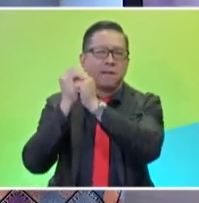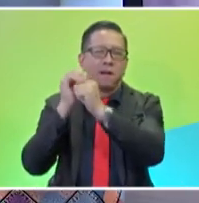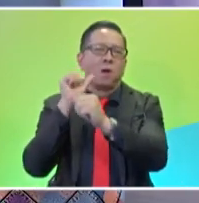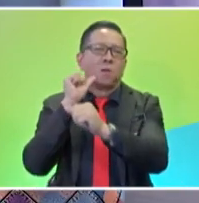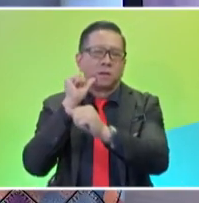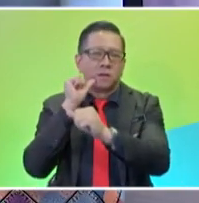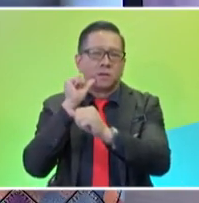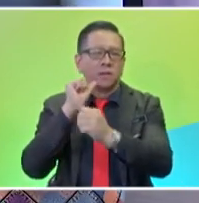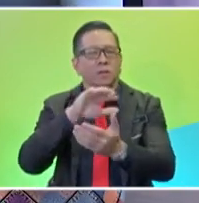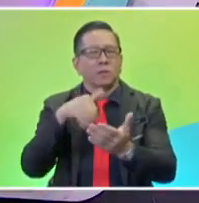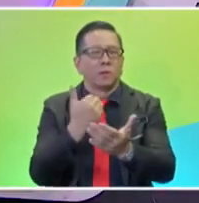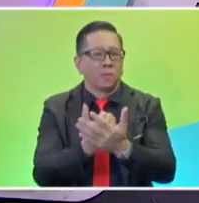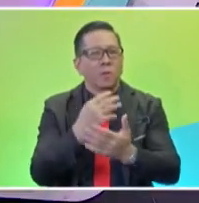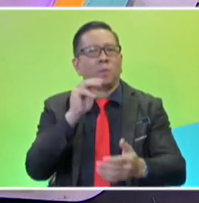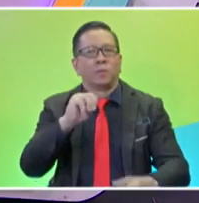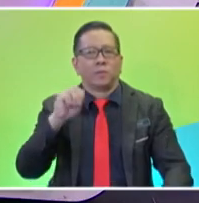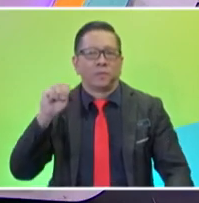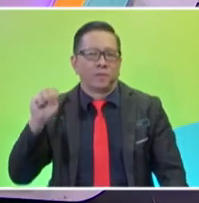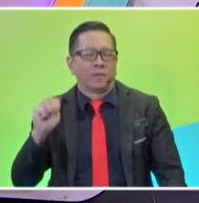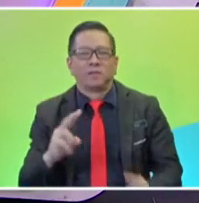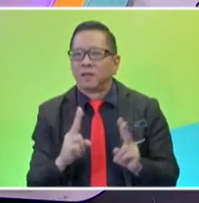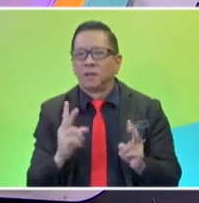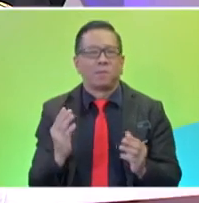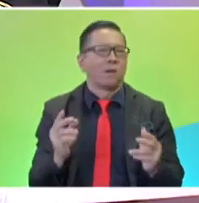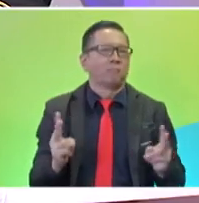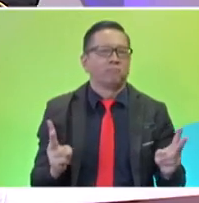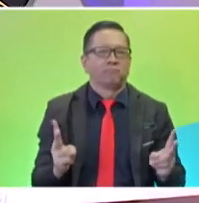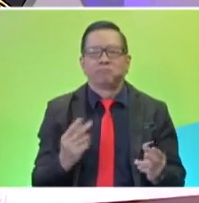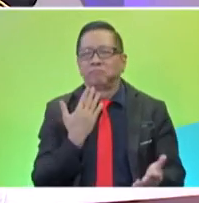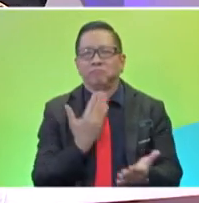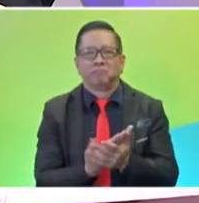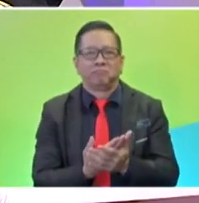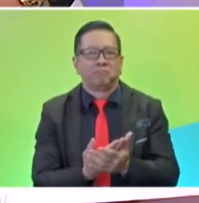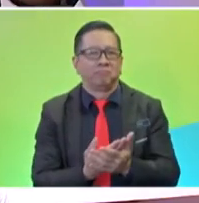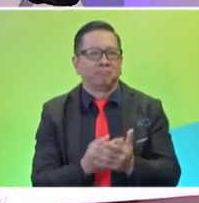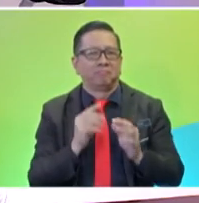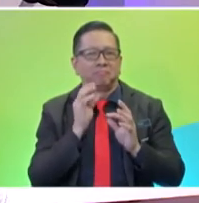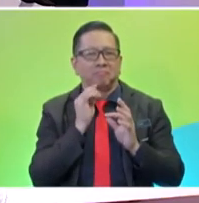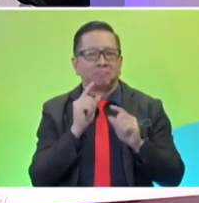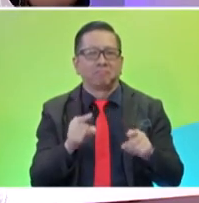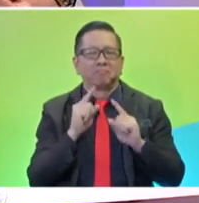anak-anak murid kita sangat bagus jawaban yang arah tinggi berpikir di luar kota